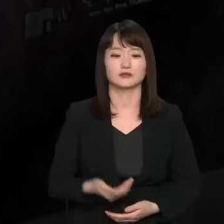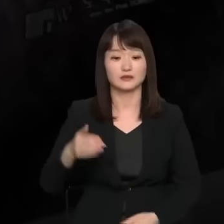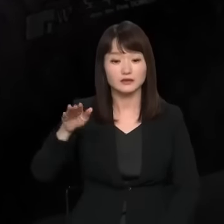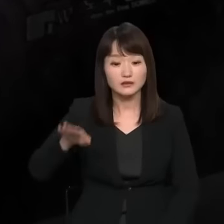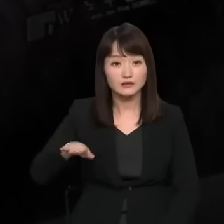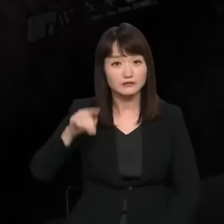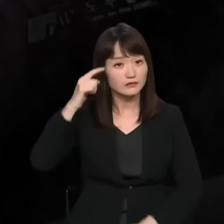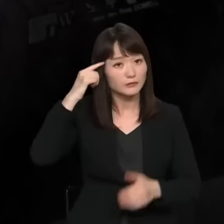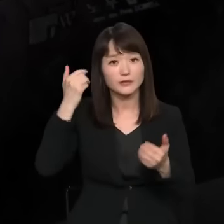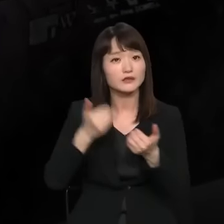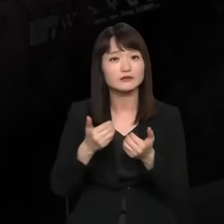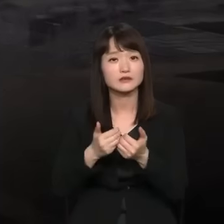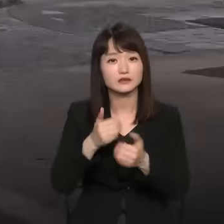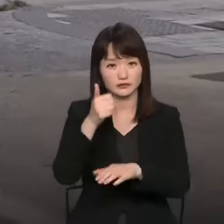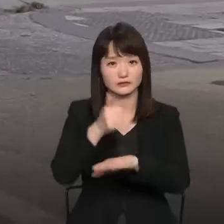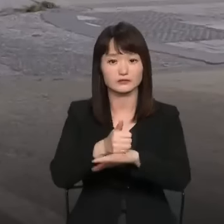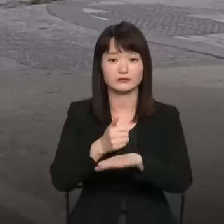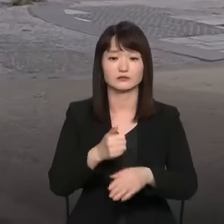그런데 정반대였습니다.